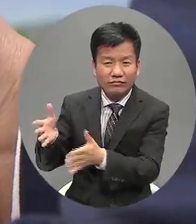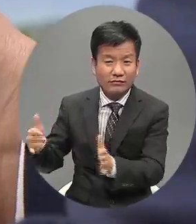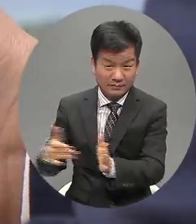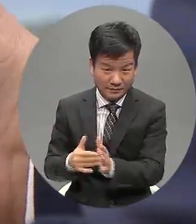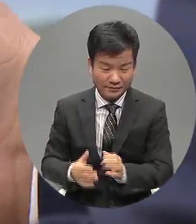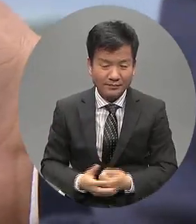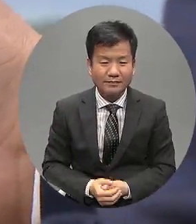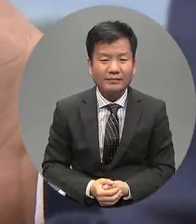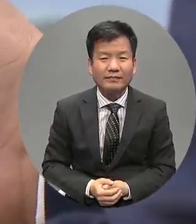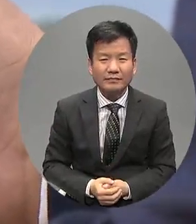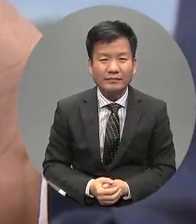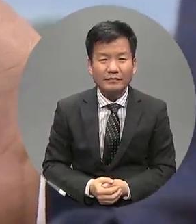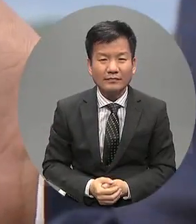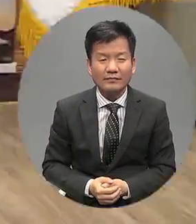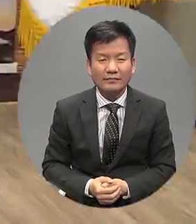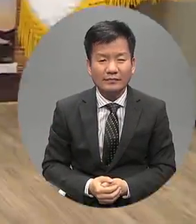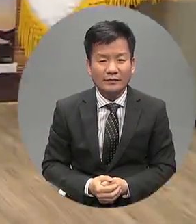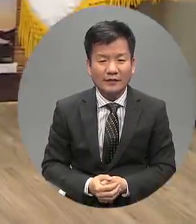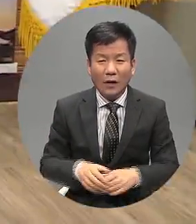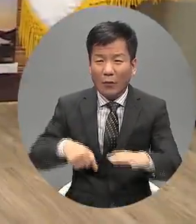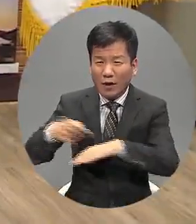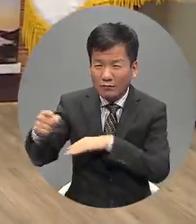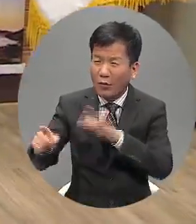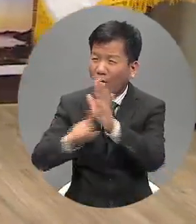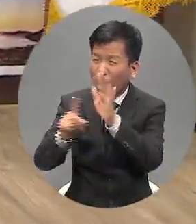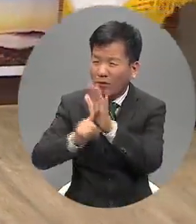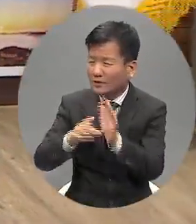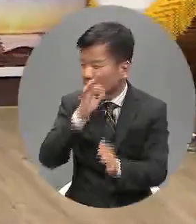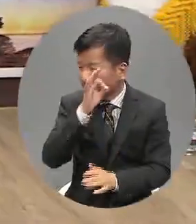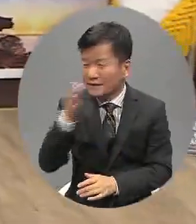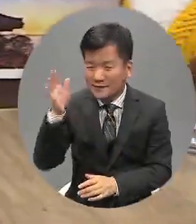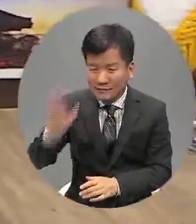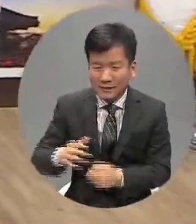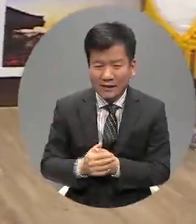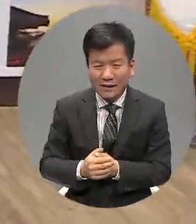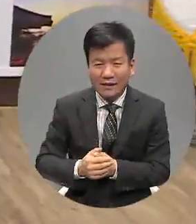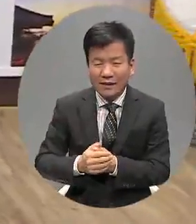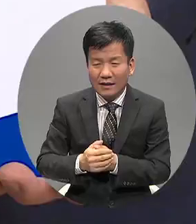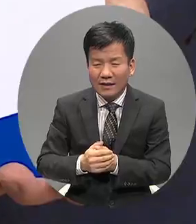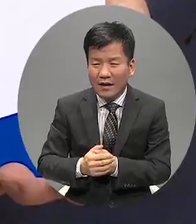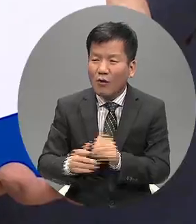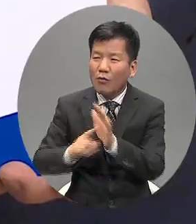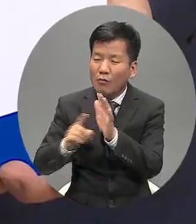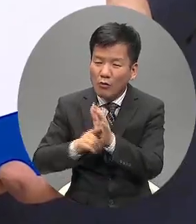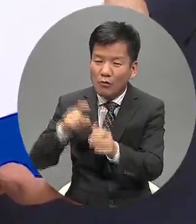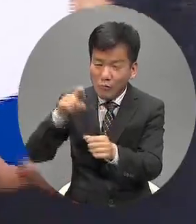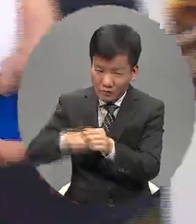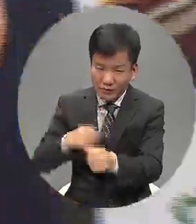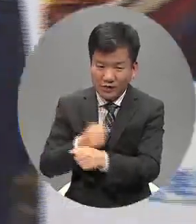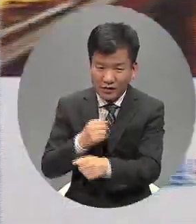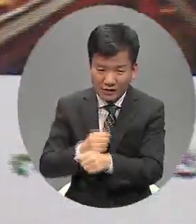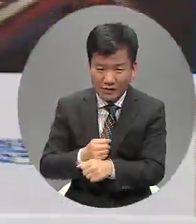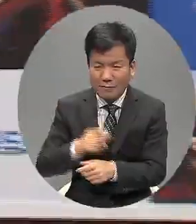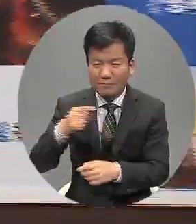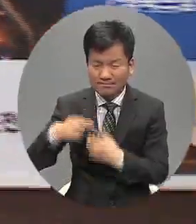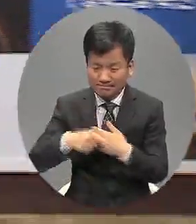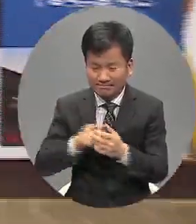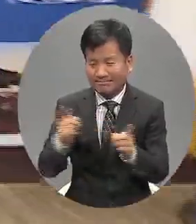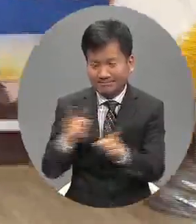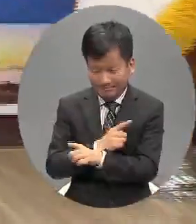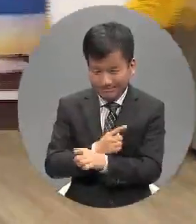내놨습니다. 외부에 알리지 말아달라고 부탁했지만 장학회를 널리 알리자는 취지에 동의해 마음을